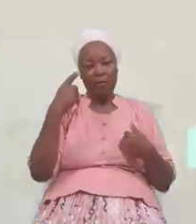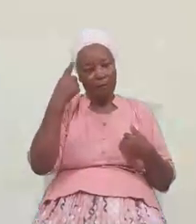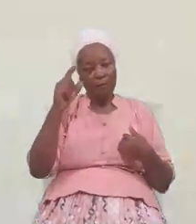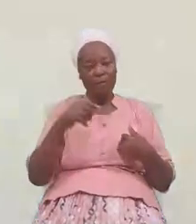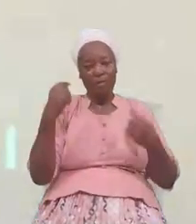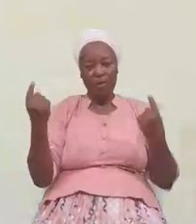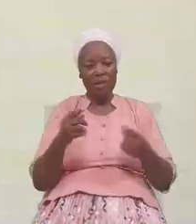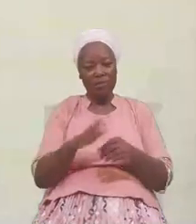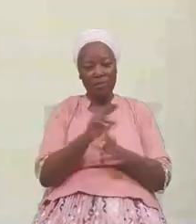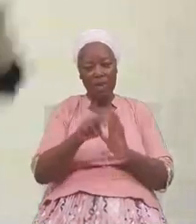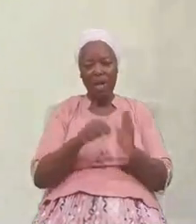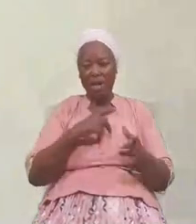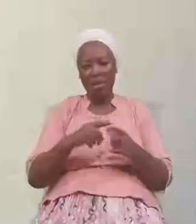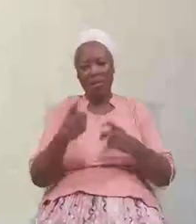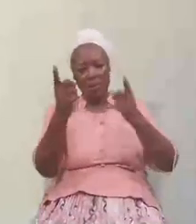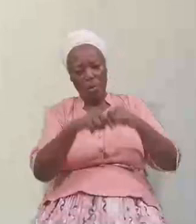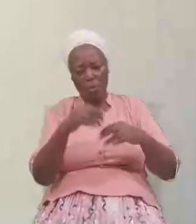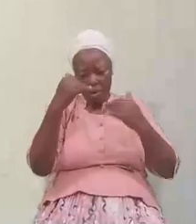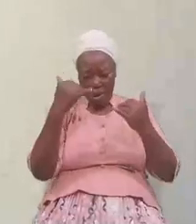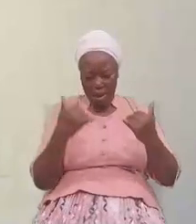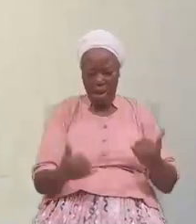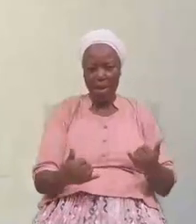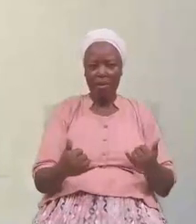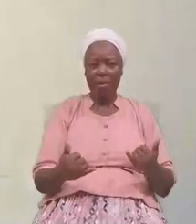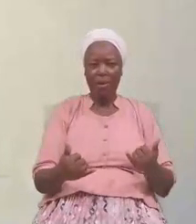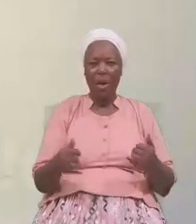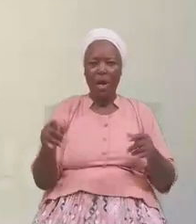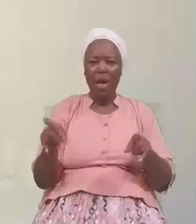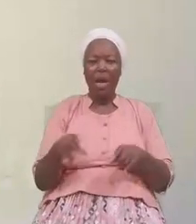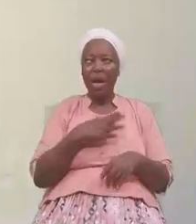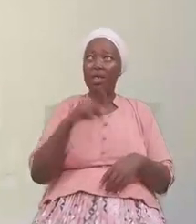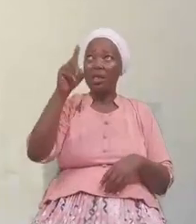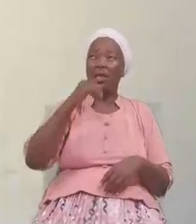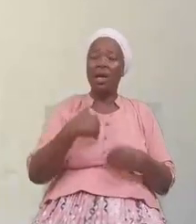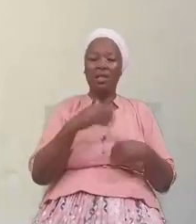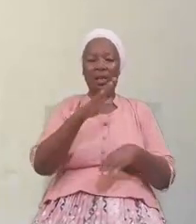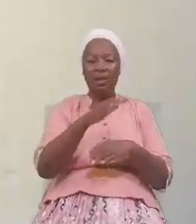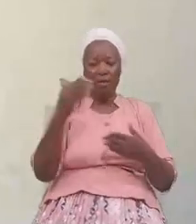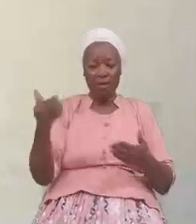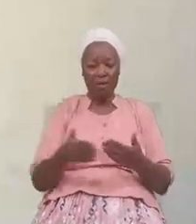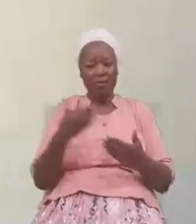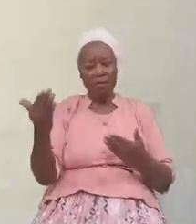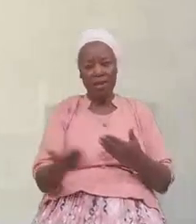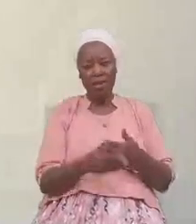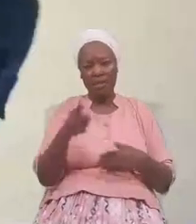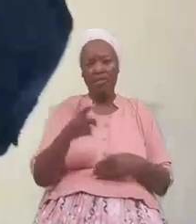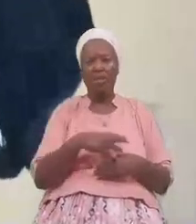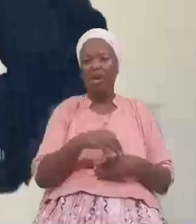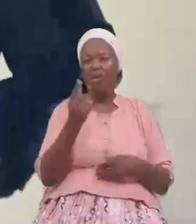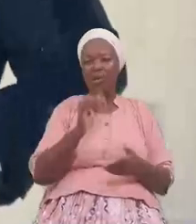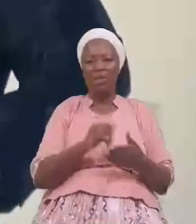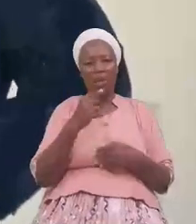Et tu viens maintenant, comme il t'a invité, n'importe où tu es, lève ta